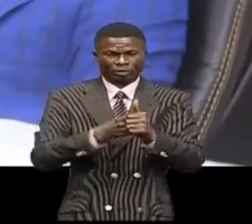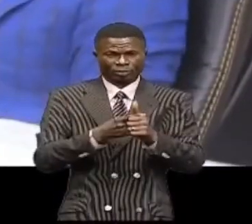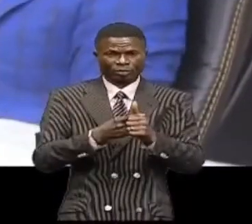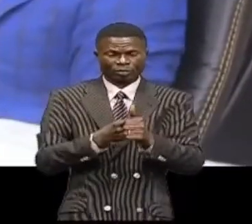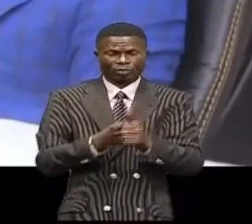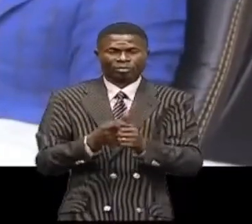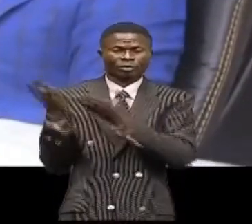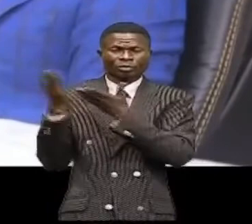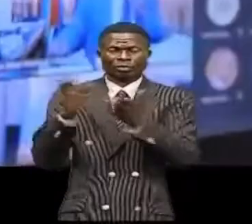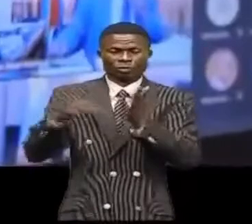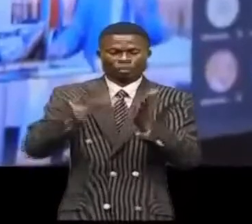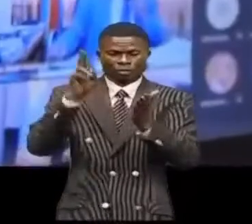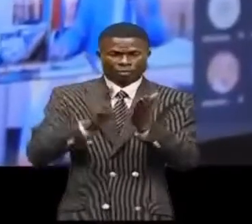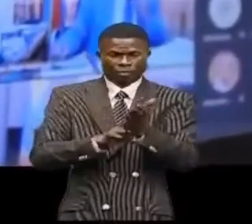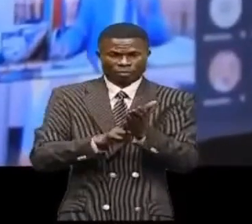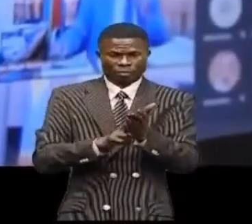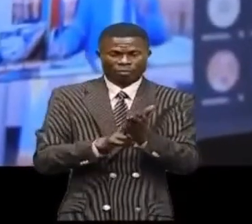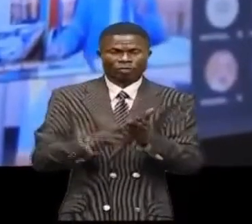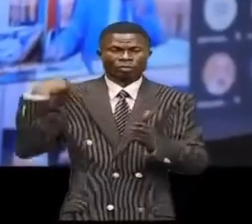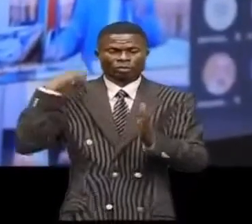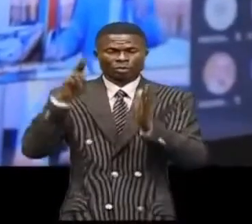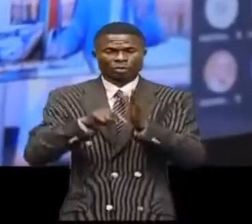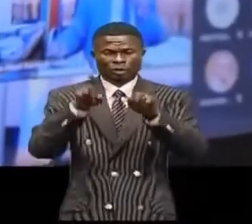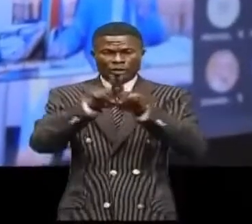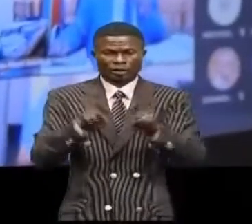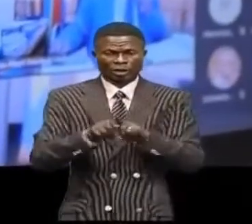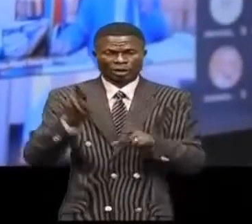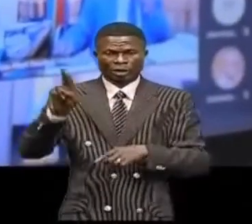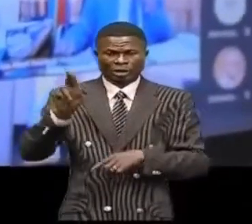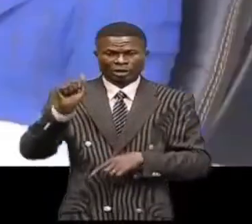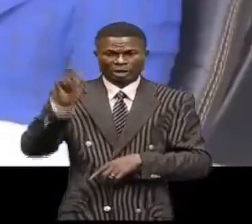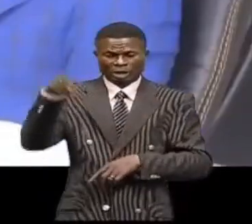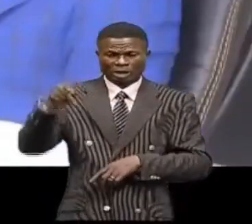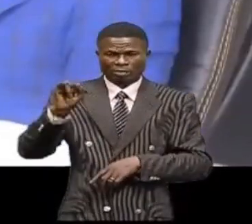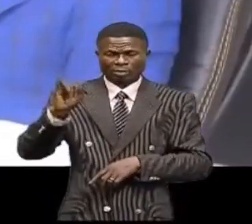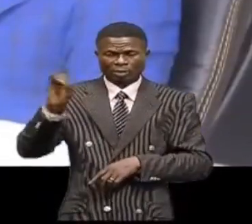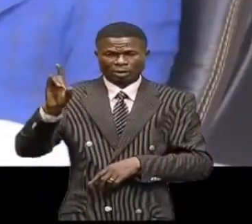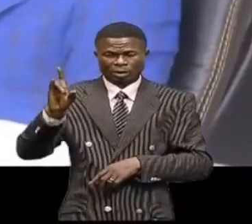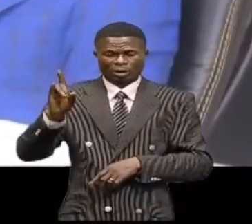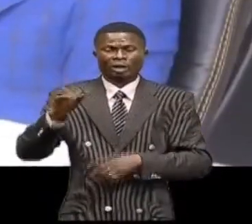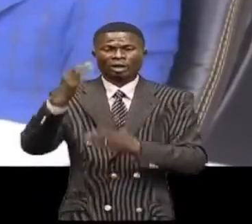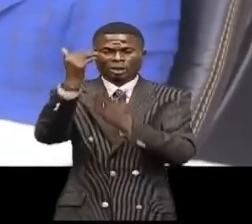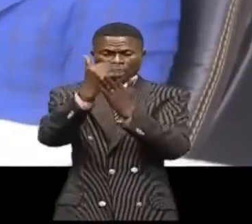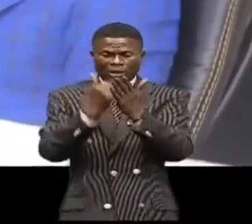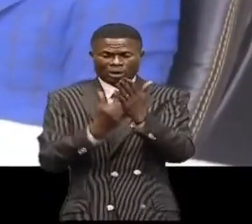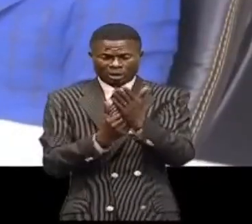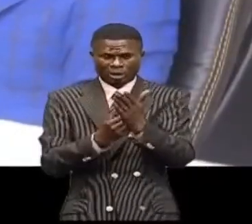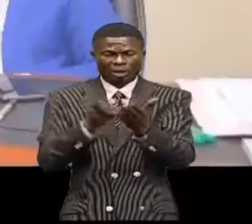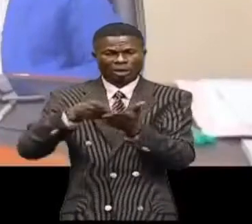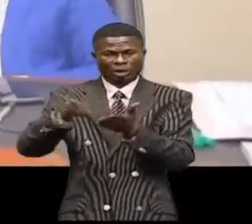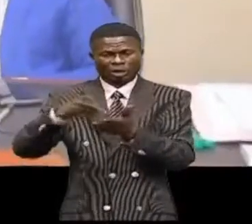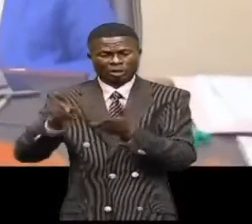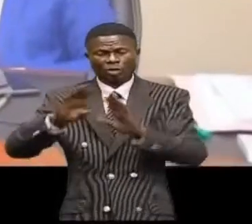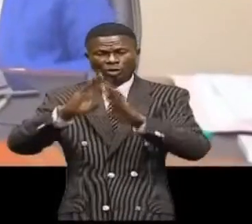au protocole d'accord entre le gouvernement et les RAPUCO, la grille barémique de l'ensemble de